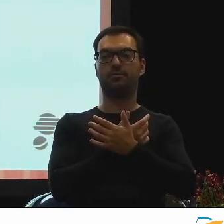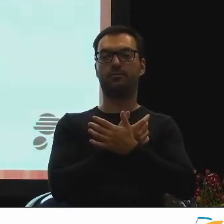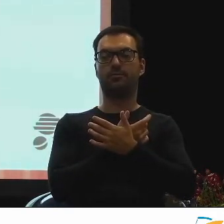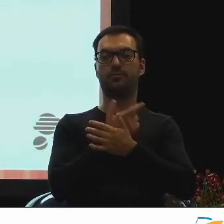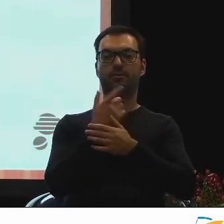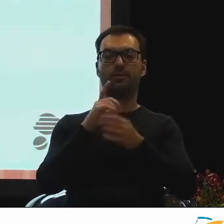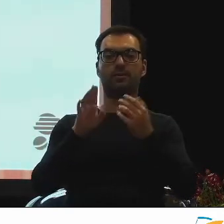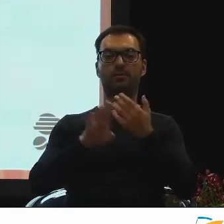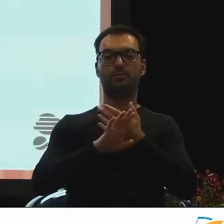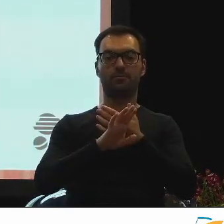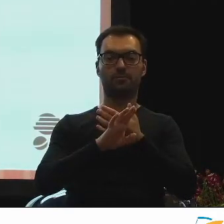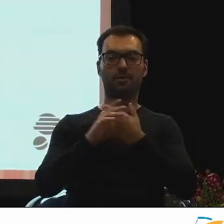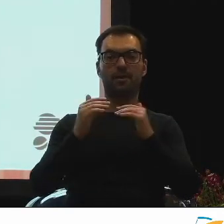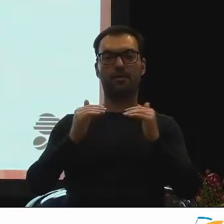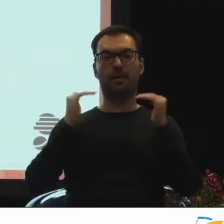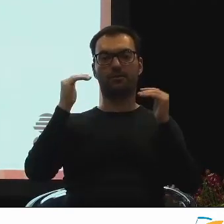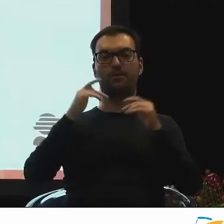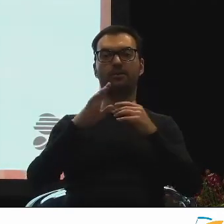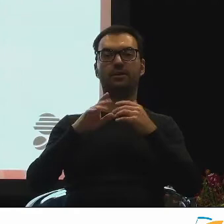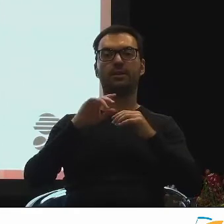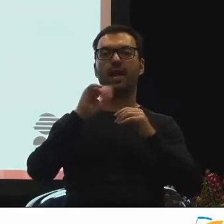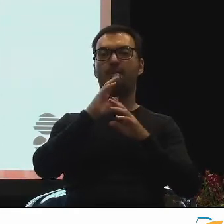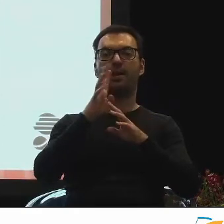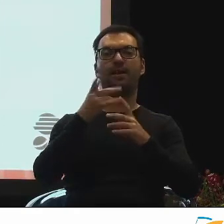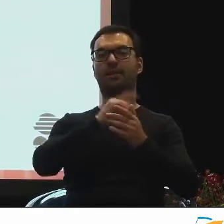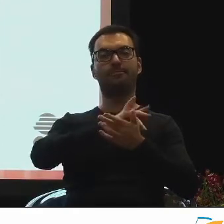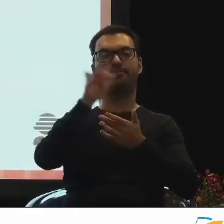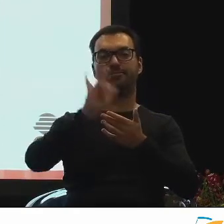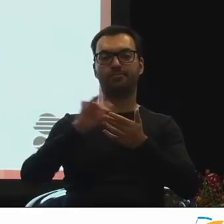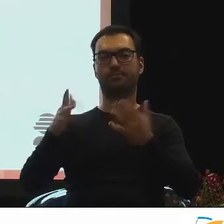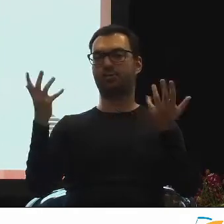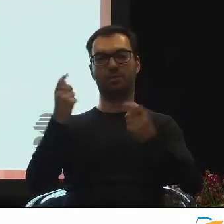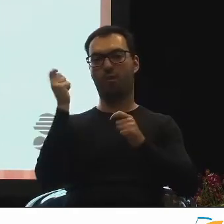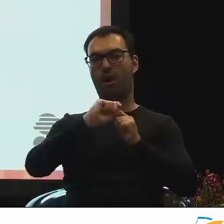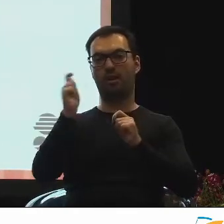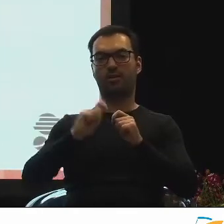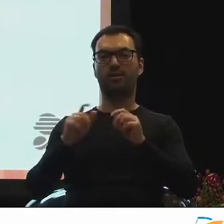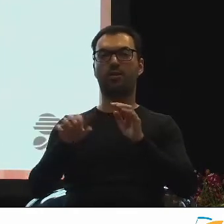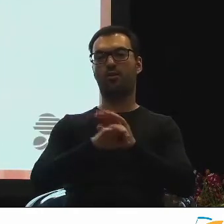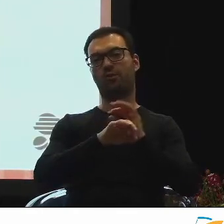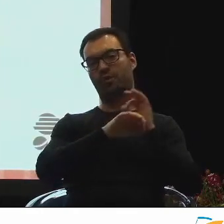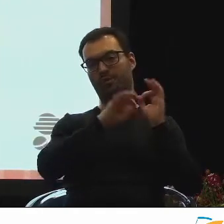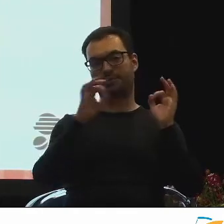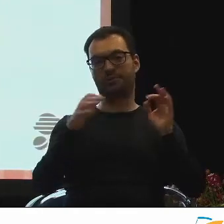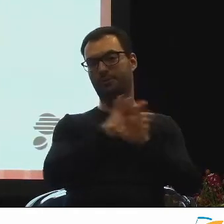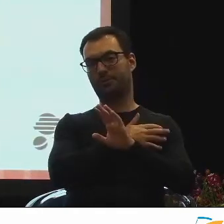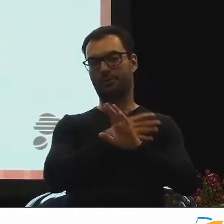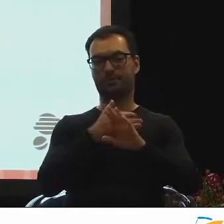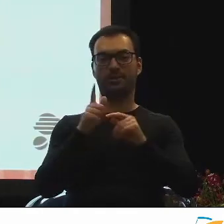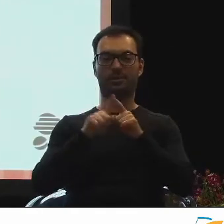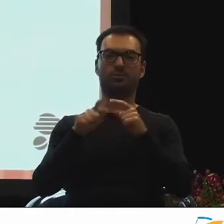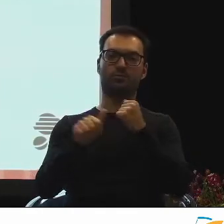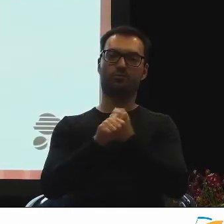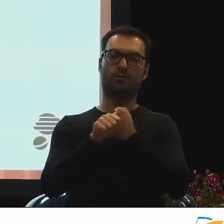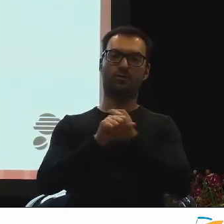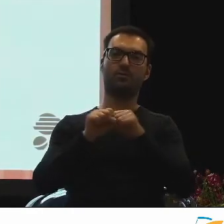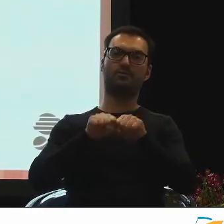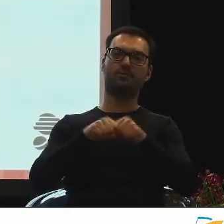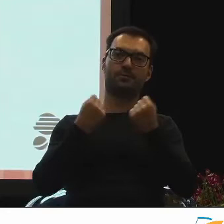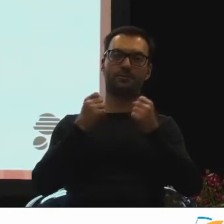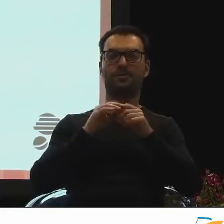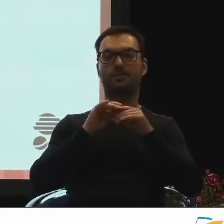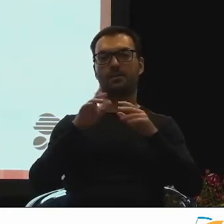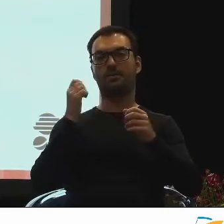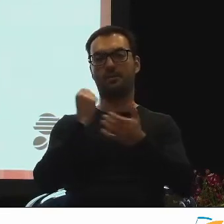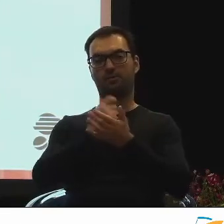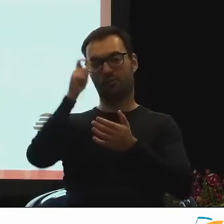do jakich państw nagle pojechali przedstawiciele, najwyżsi przedstawiciele Stanów Zjednoczonych i jak dotychczasowe, tlące się od lat, także z powodów naruszeń masowych